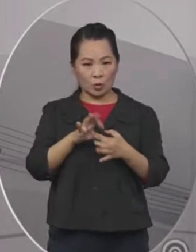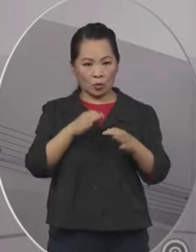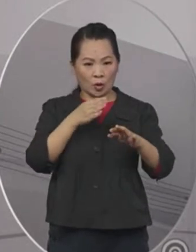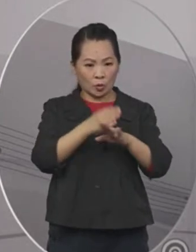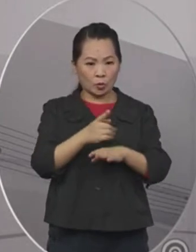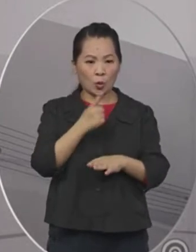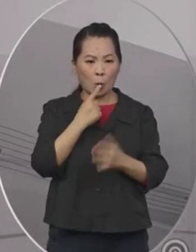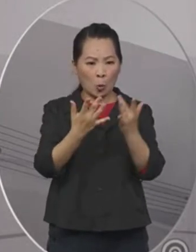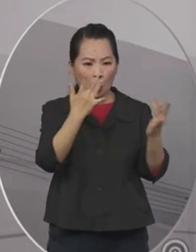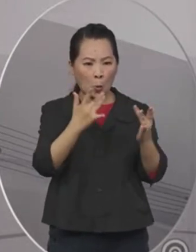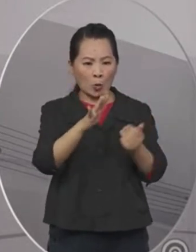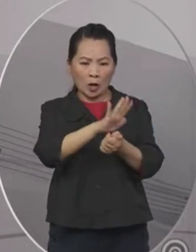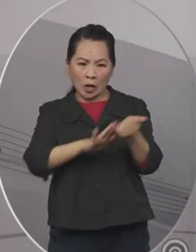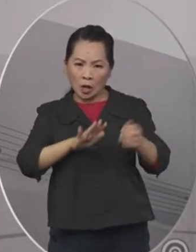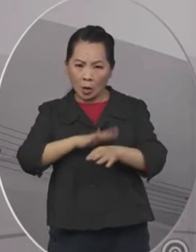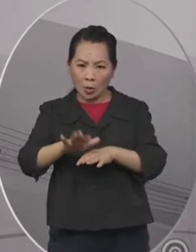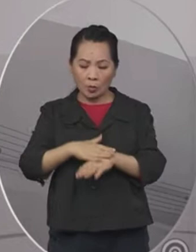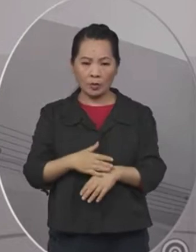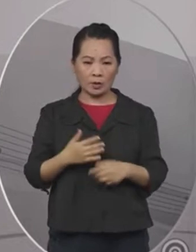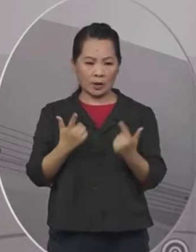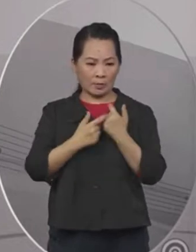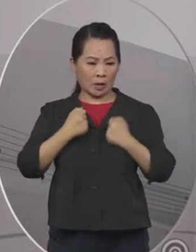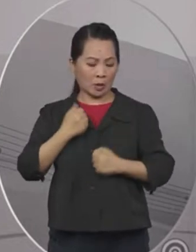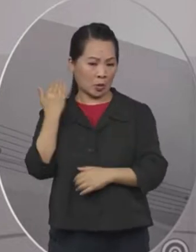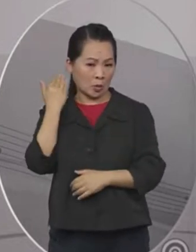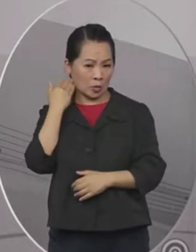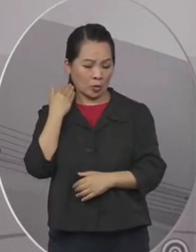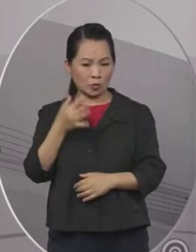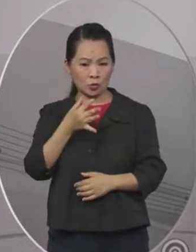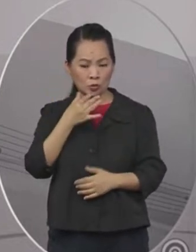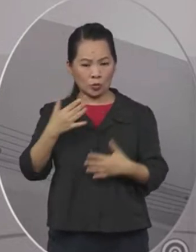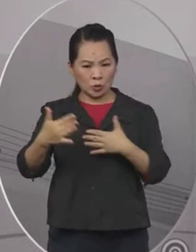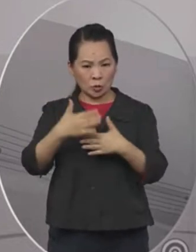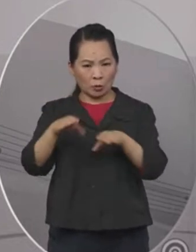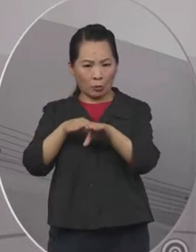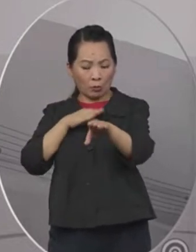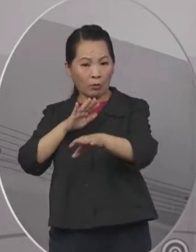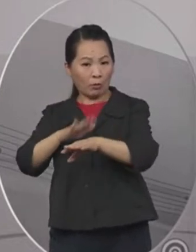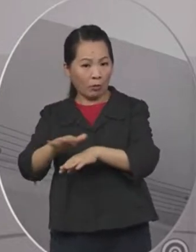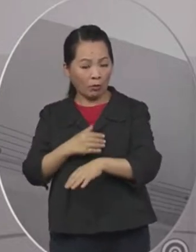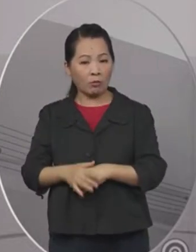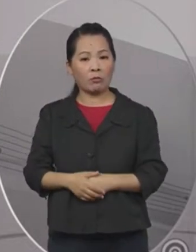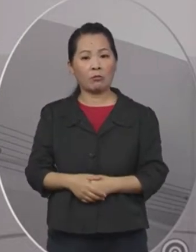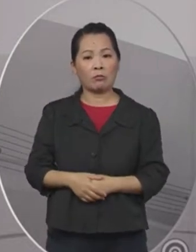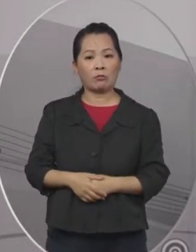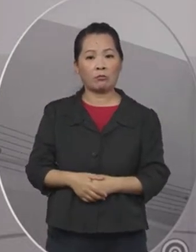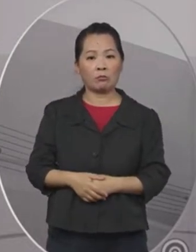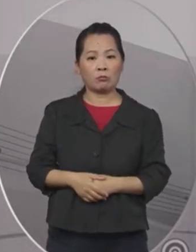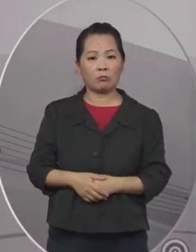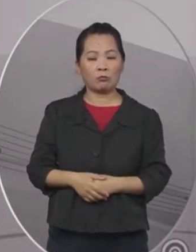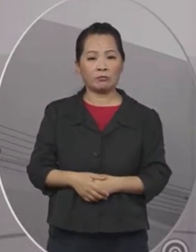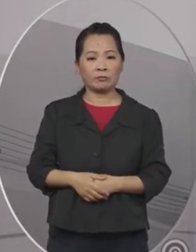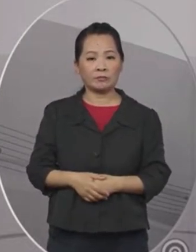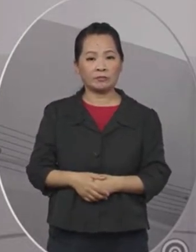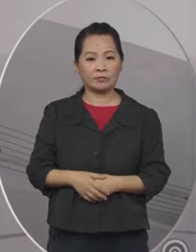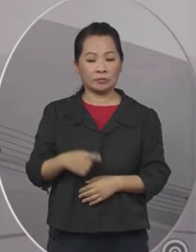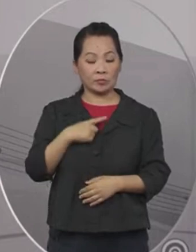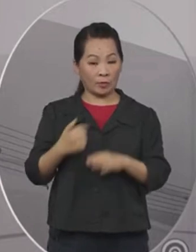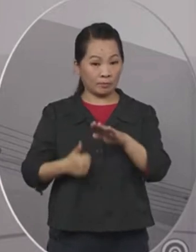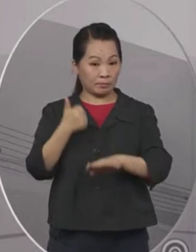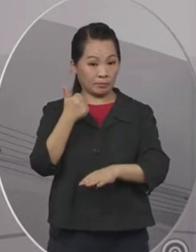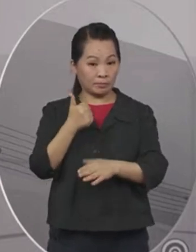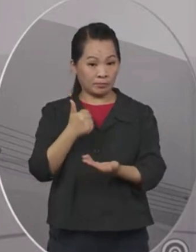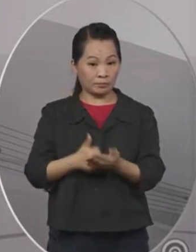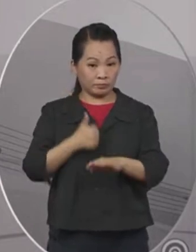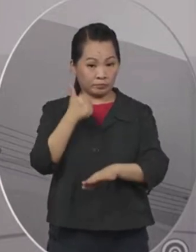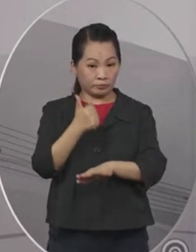林会不会因此受影响，士林北投居民担心交通会不会因此涌塞。因此我当选台北市